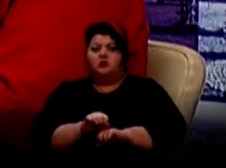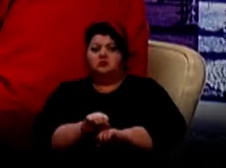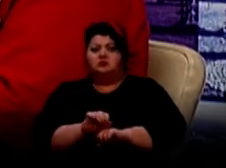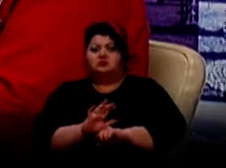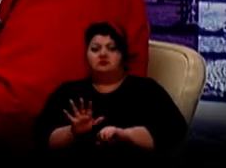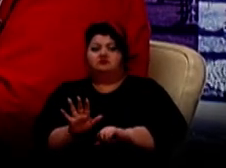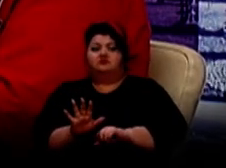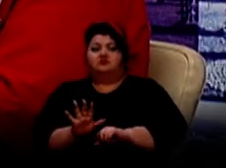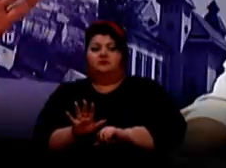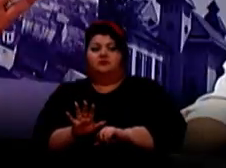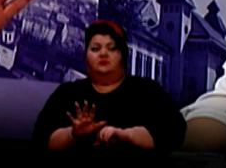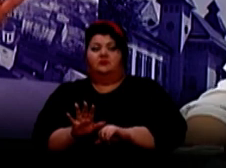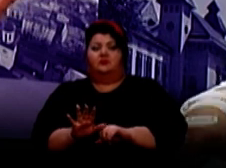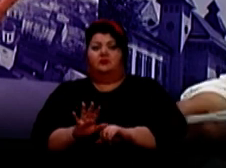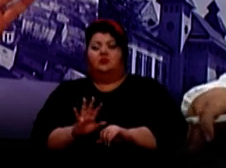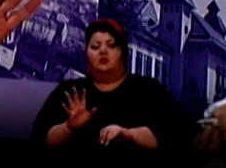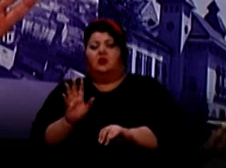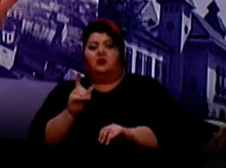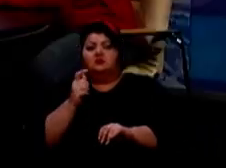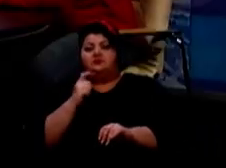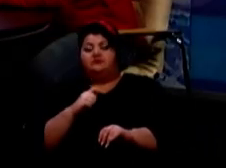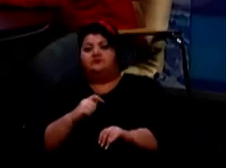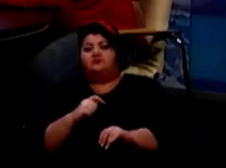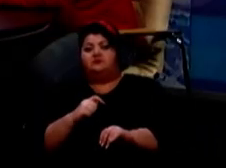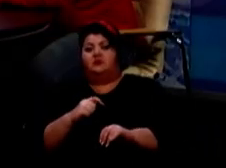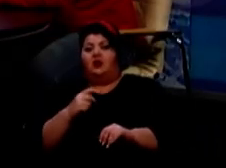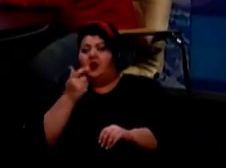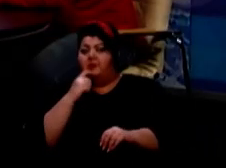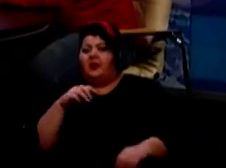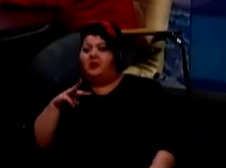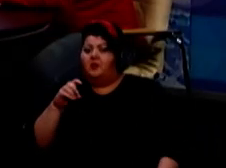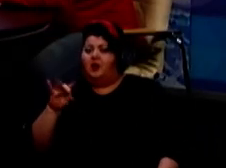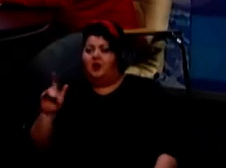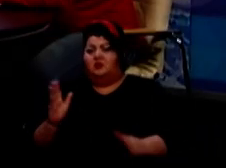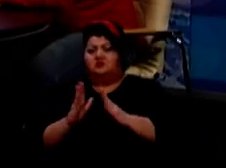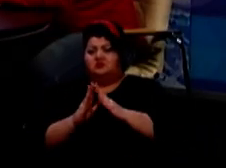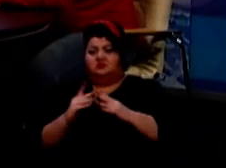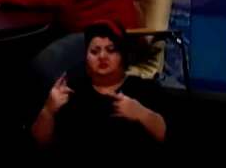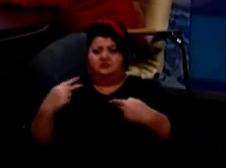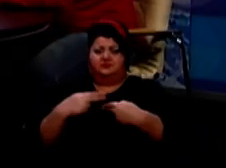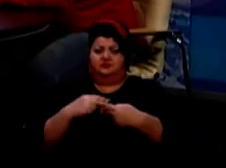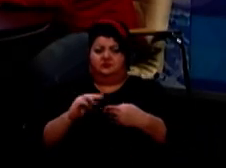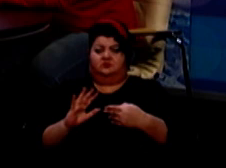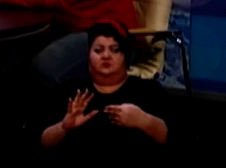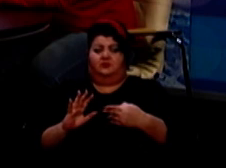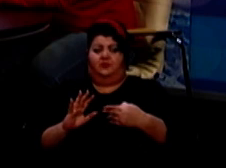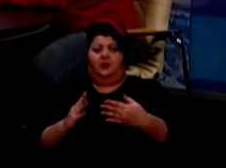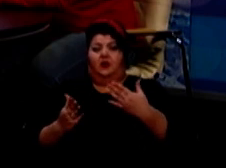хто завернув на друге депутатське через неділю? На через неділю через було ще одна. Пане Михайло, і ви завернули. Ви заявили на першій